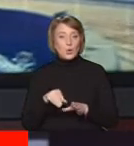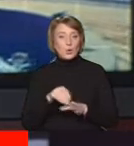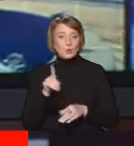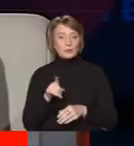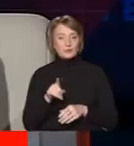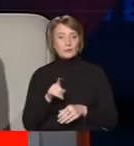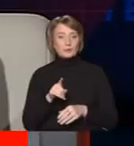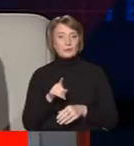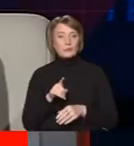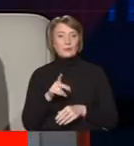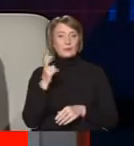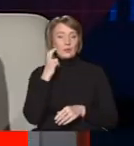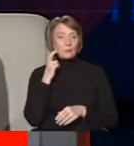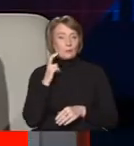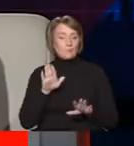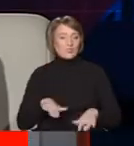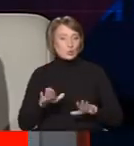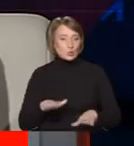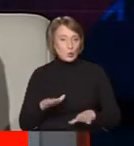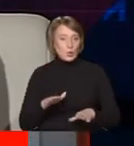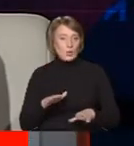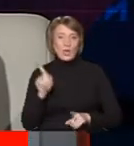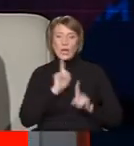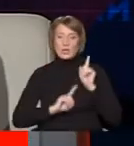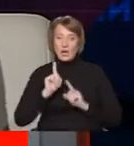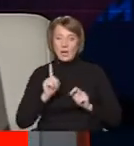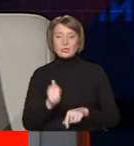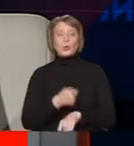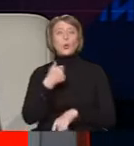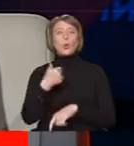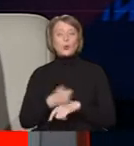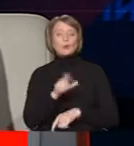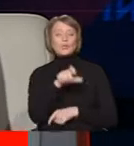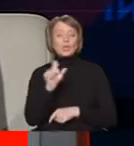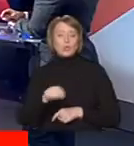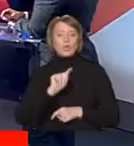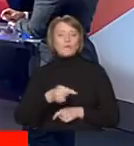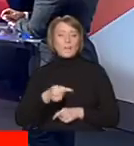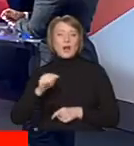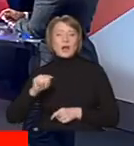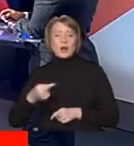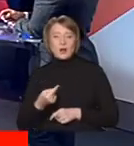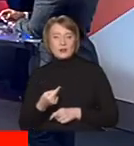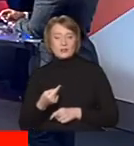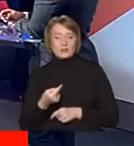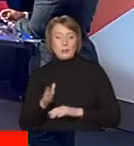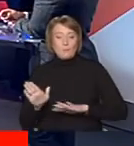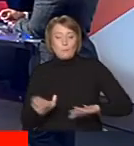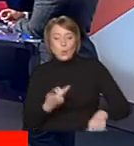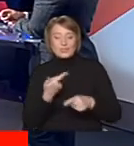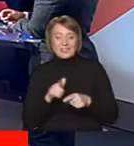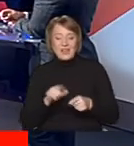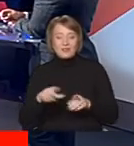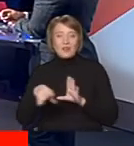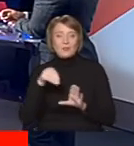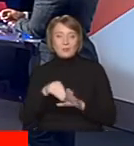міської ради, міського голови. І люди вимагають після цих виборів, щоб був